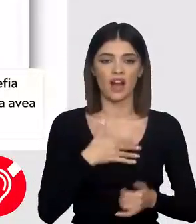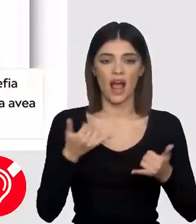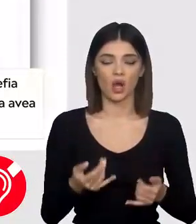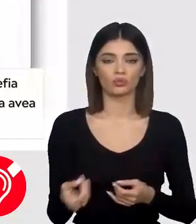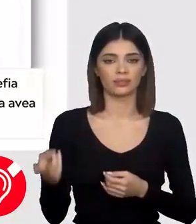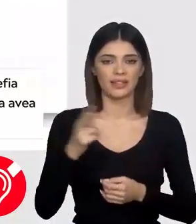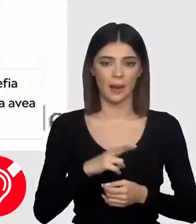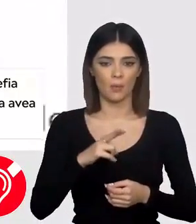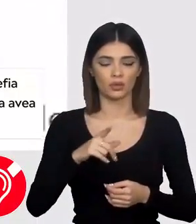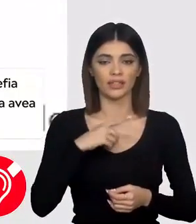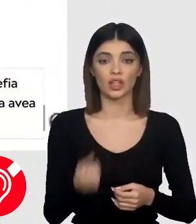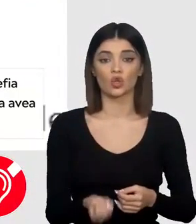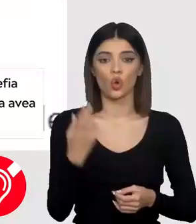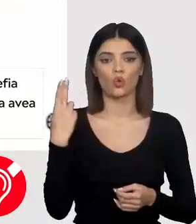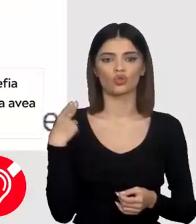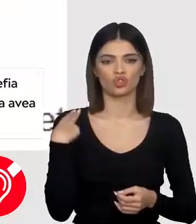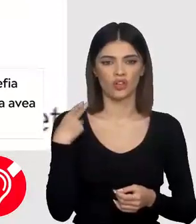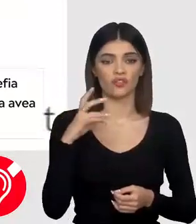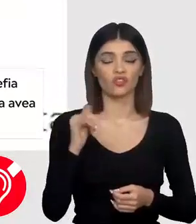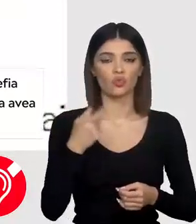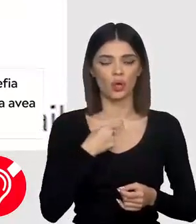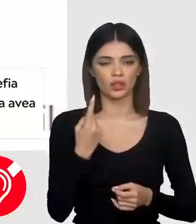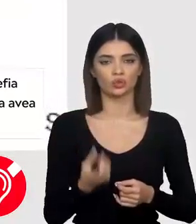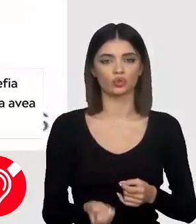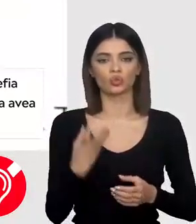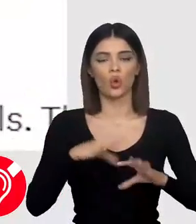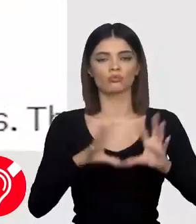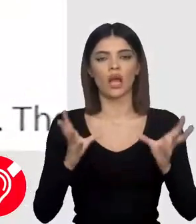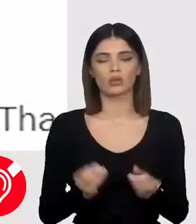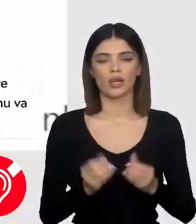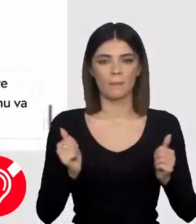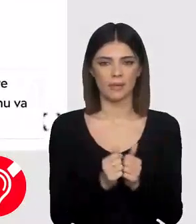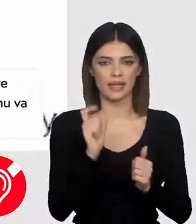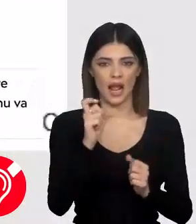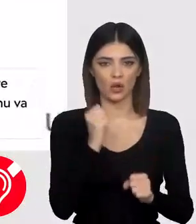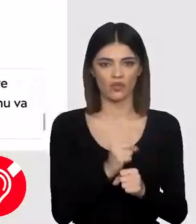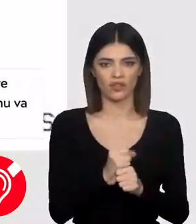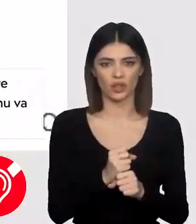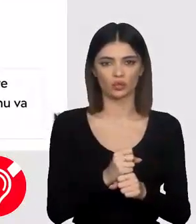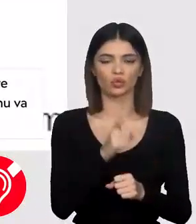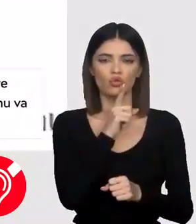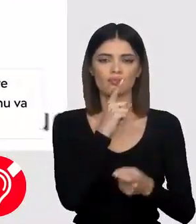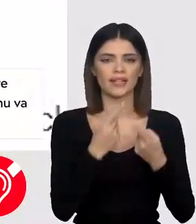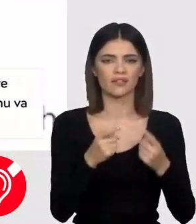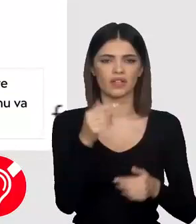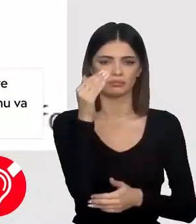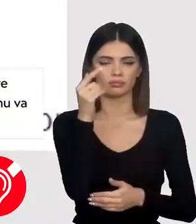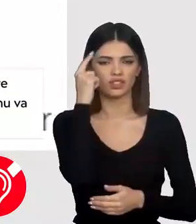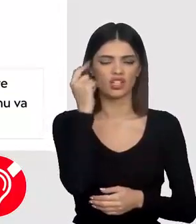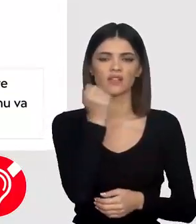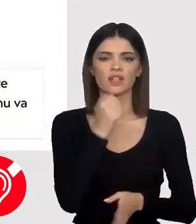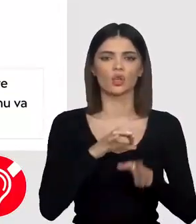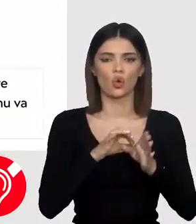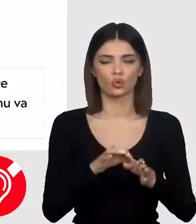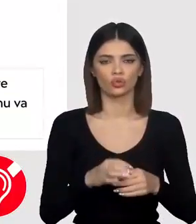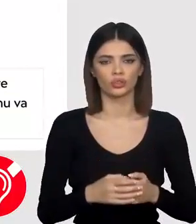este practic noul CEO și va exista un comitet executiv nou format din Brett Taylor, Larry Summers și Adam